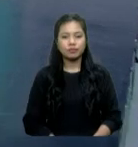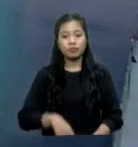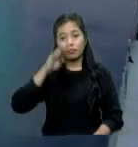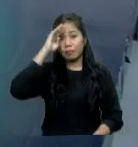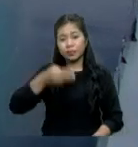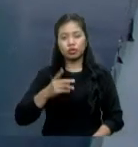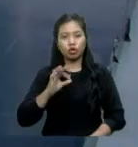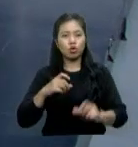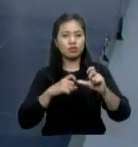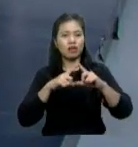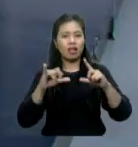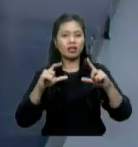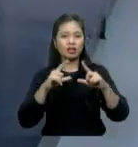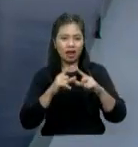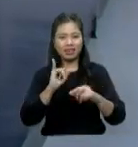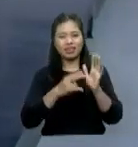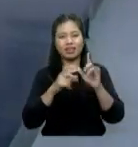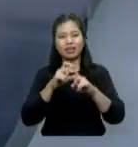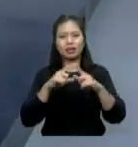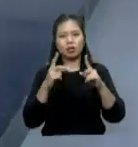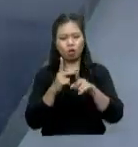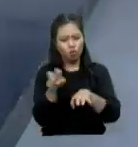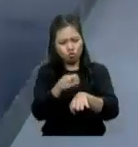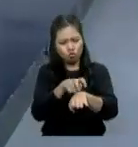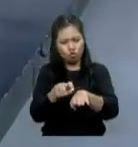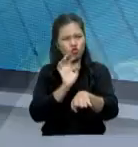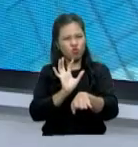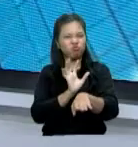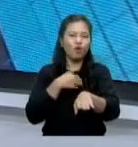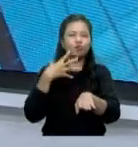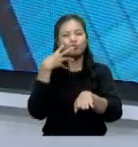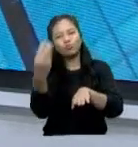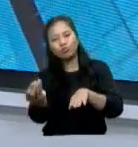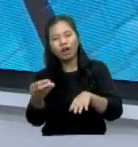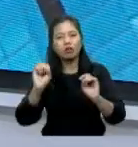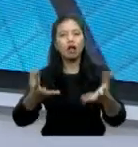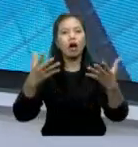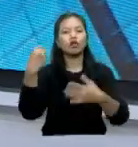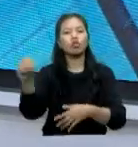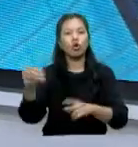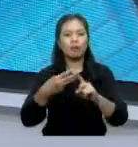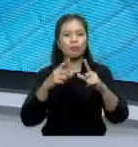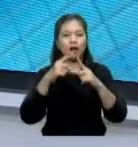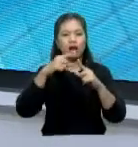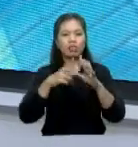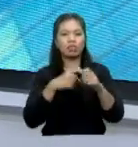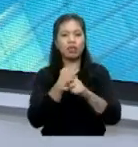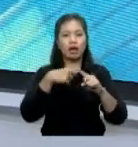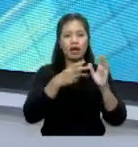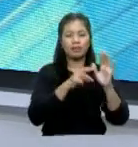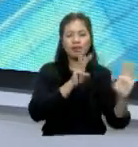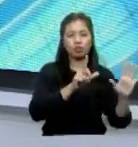Pemirsa, bus Rosalia Indah ditumpangi puluhan pemudik mengalami kecelakaan di Tol Batang, kilometer 370-200 di Jawa